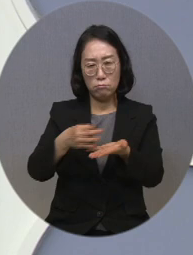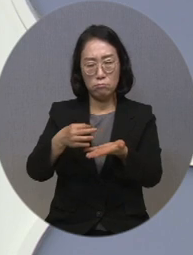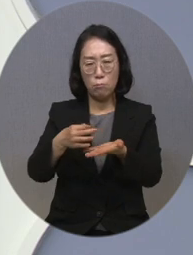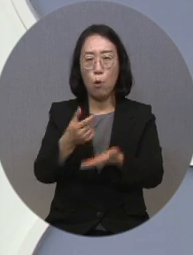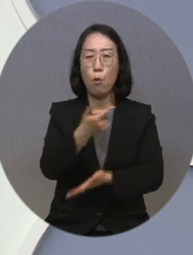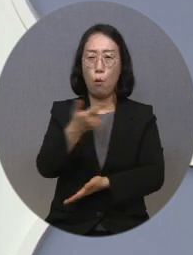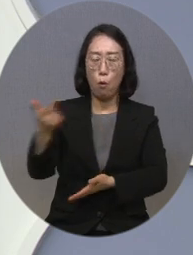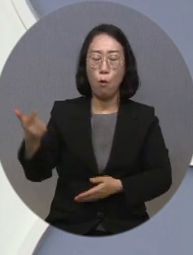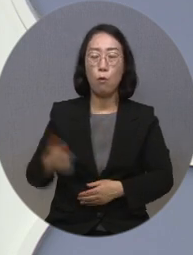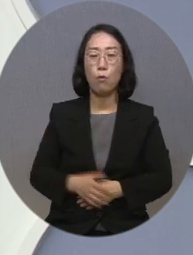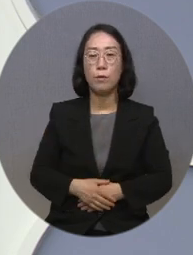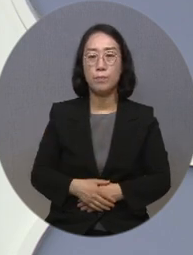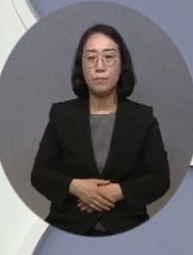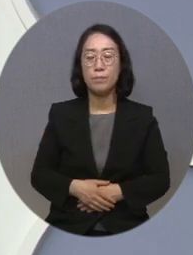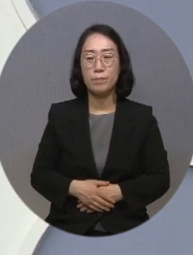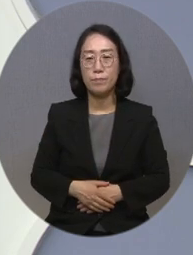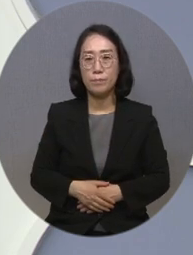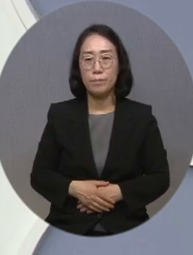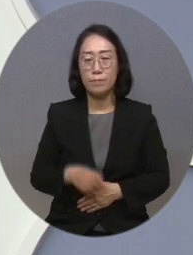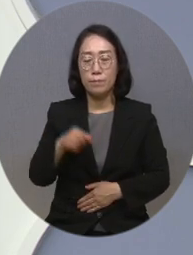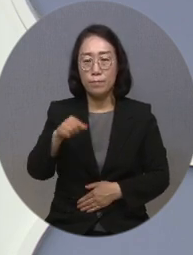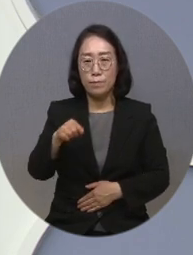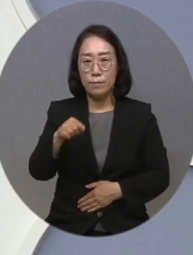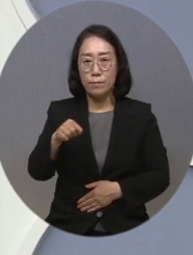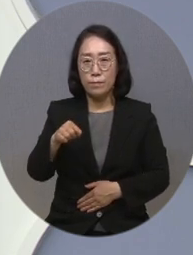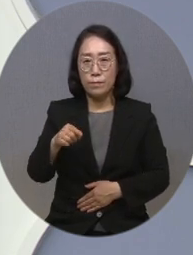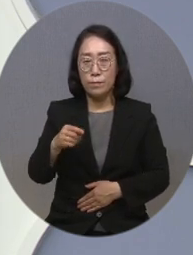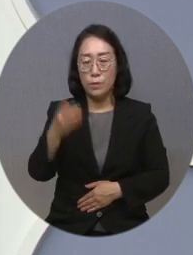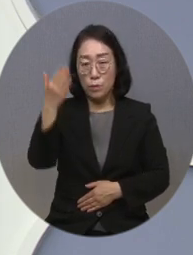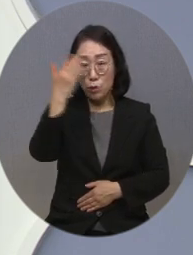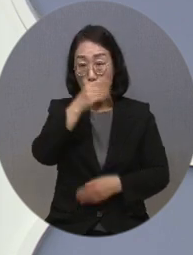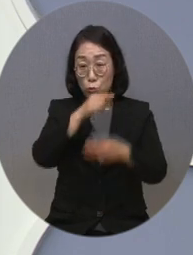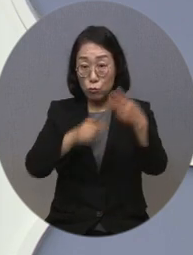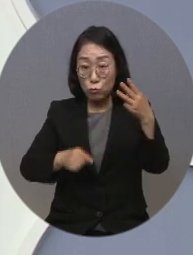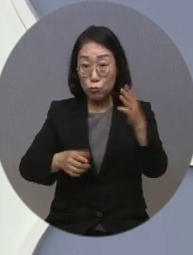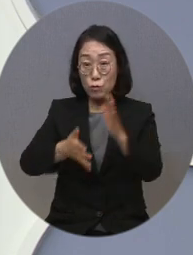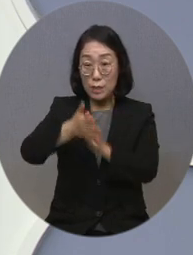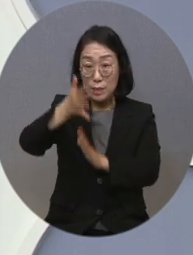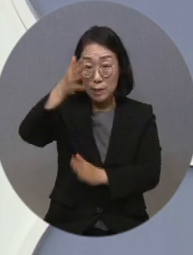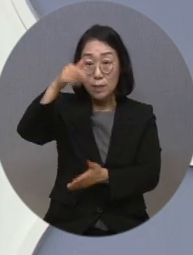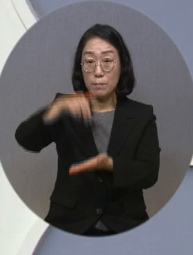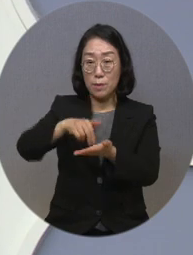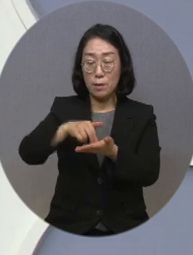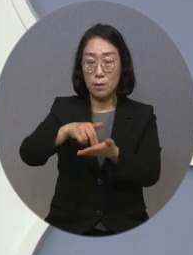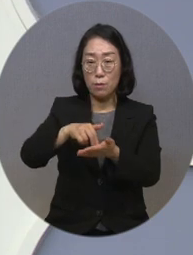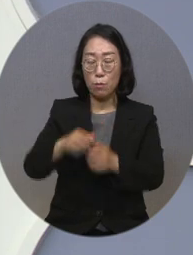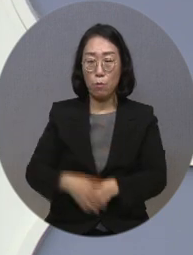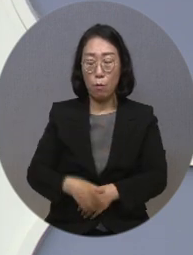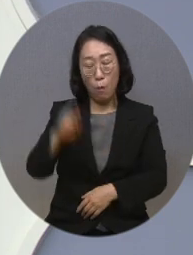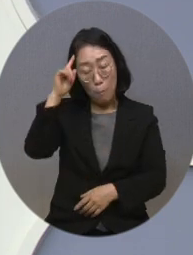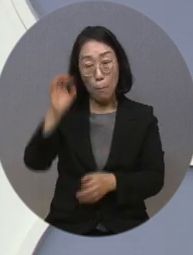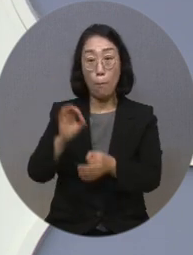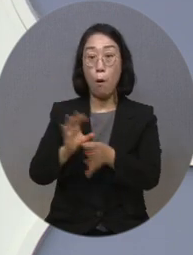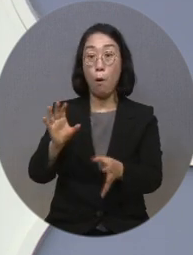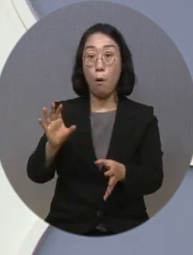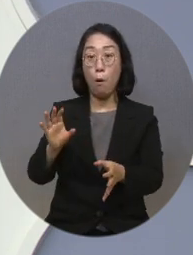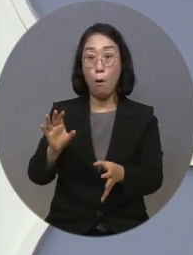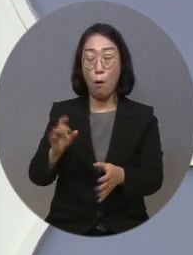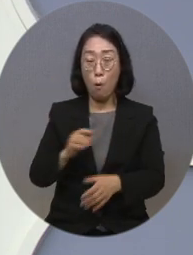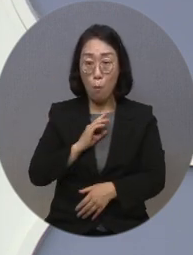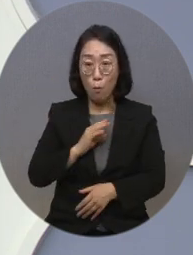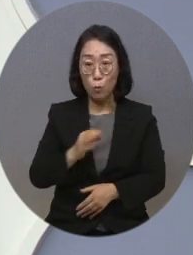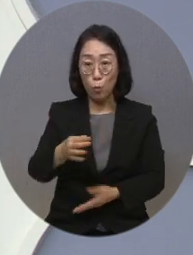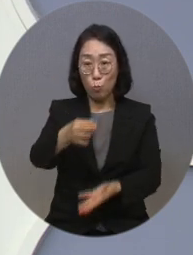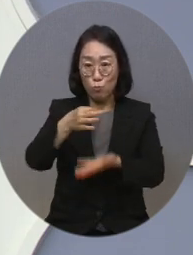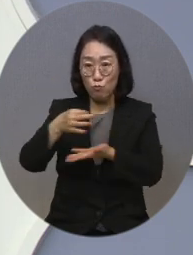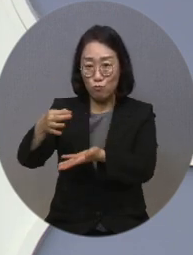그 업체로부터. 그러니까 기호 우리 청주시나 이런 데서 봤을 때는 그동안 생각지도 못한 돈이 이제 막